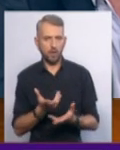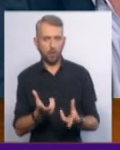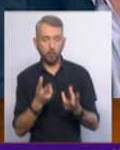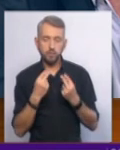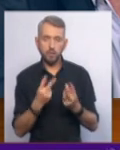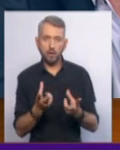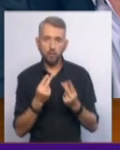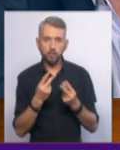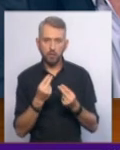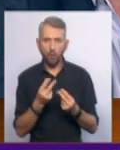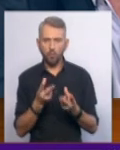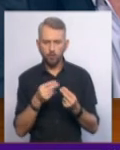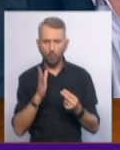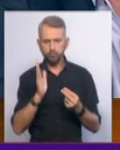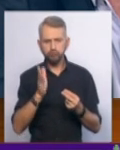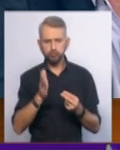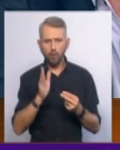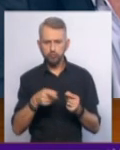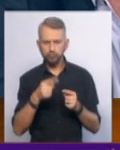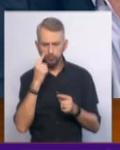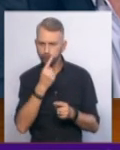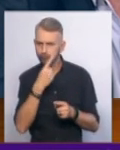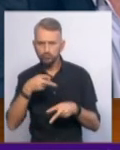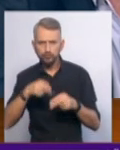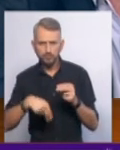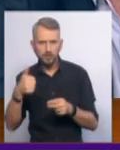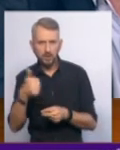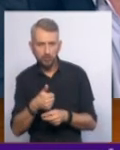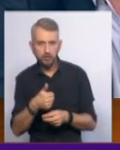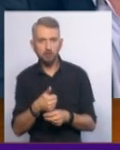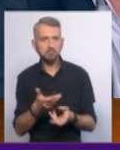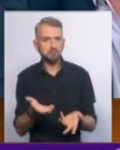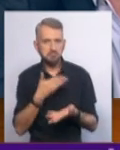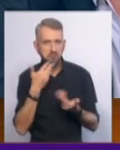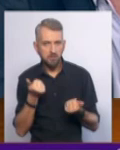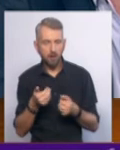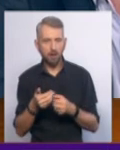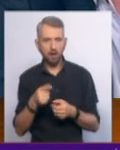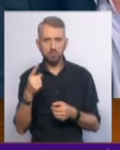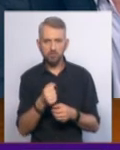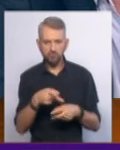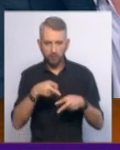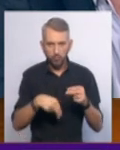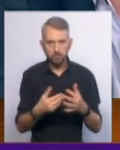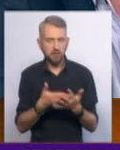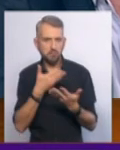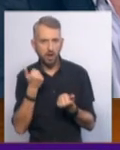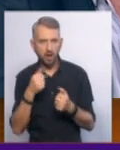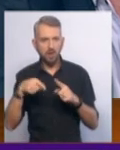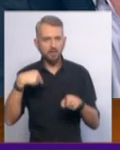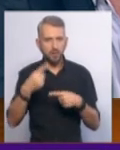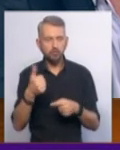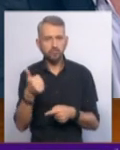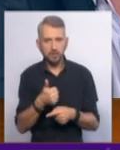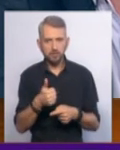Обіцяють, до кінця тижня буде, тиждень приходить, нема. Новий тиждень наступає, проходить, знову нема. І до пані